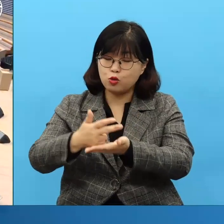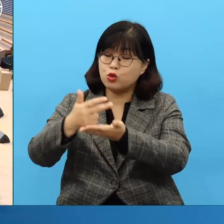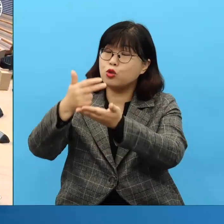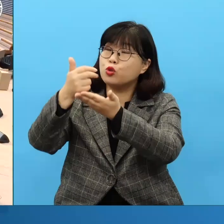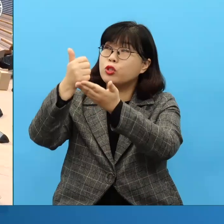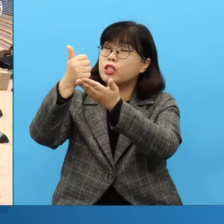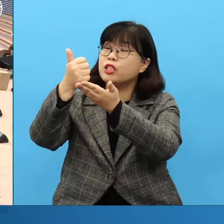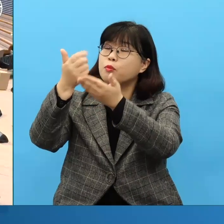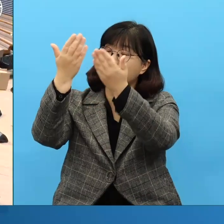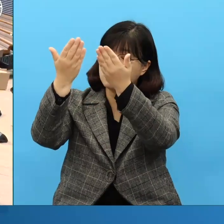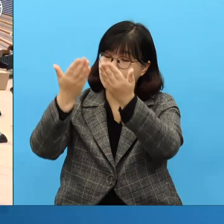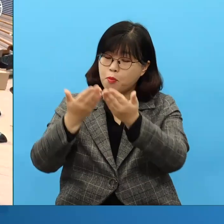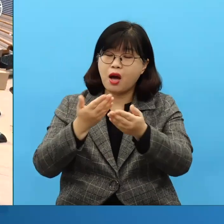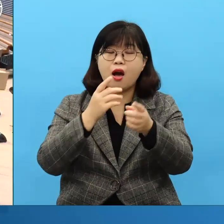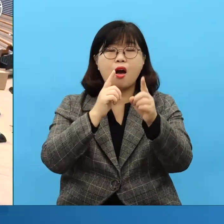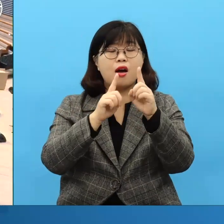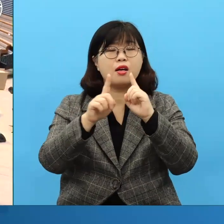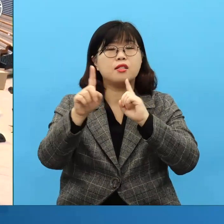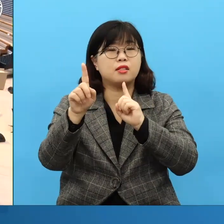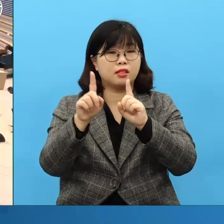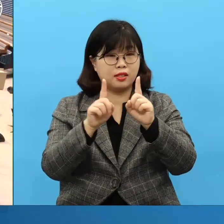귀한 주님의